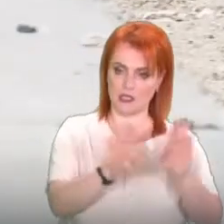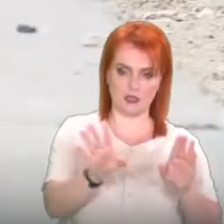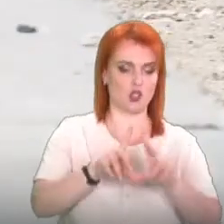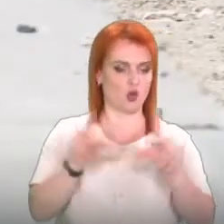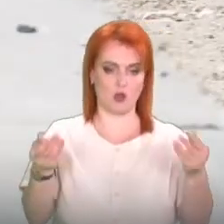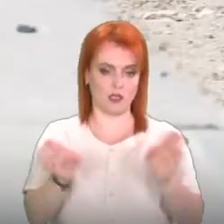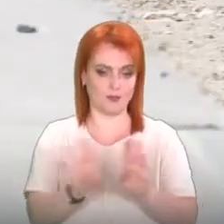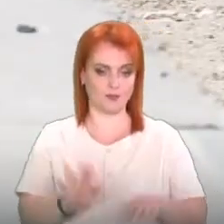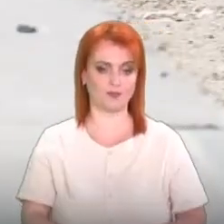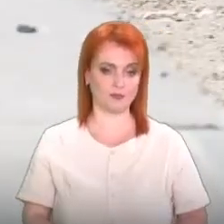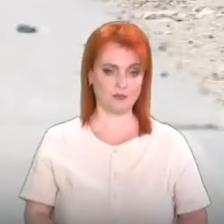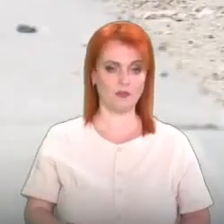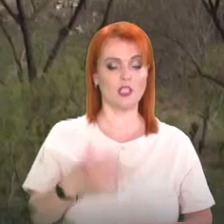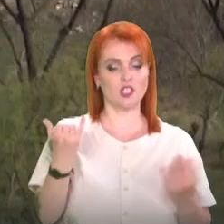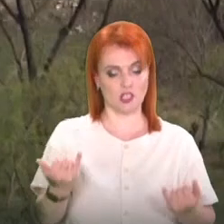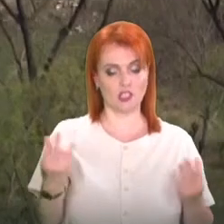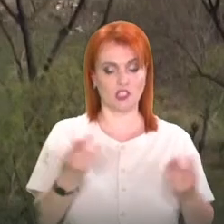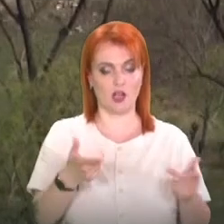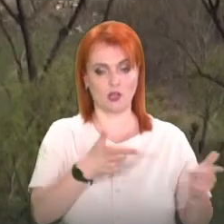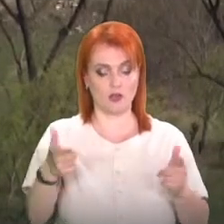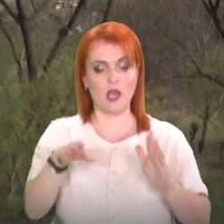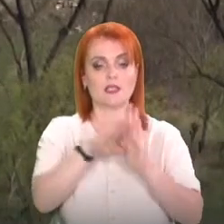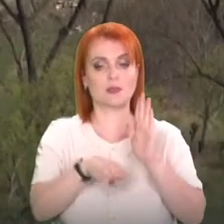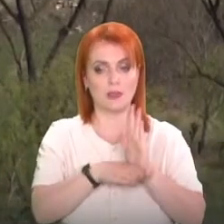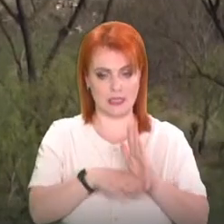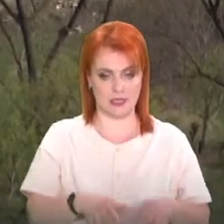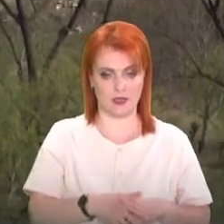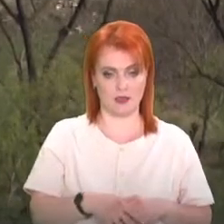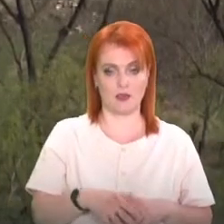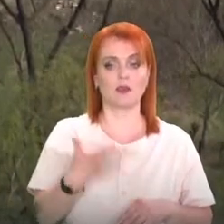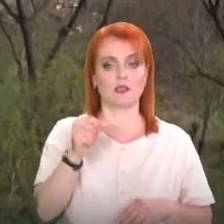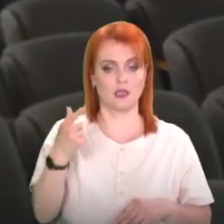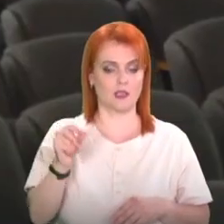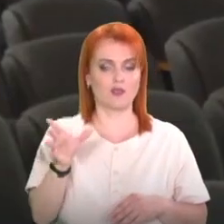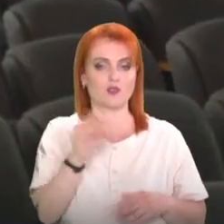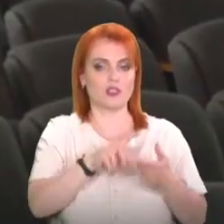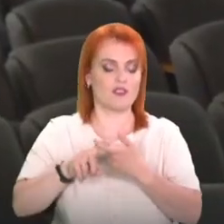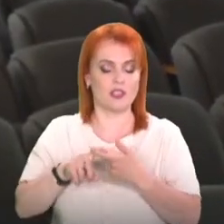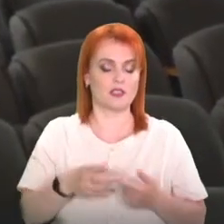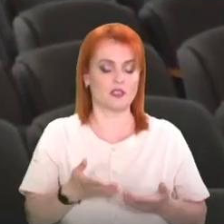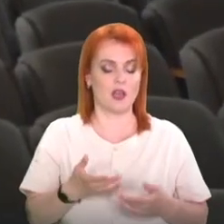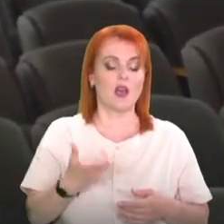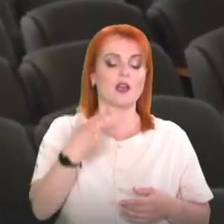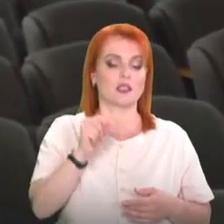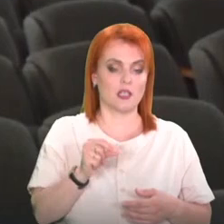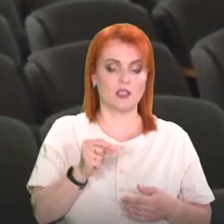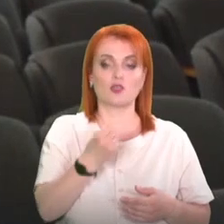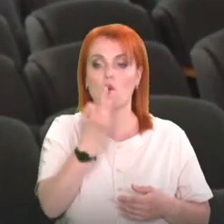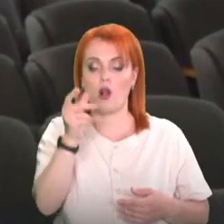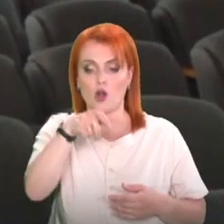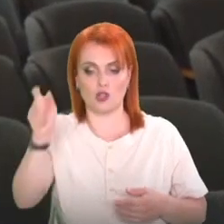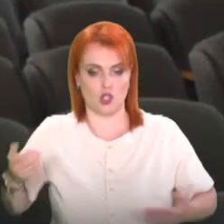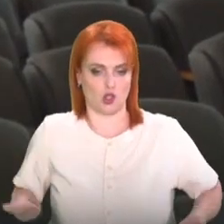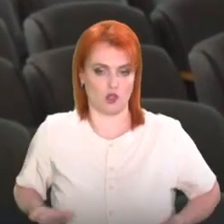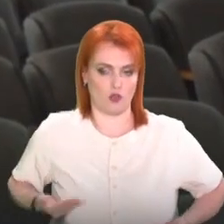primăriilor care ar urma să fie supuse lichidării. Un factor decisiv va fi numărul de locuitori. Nu e nicio frică, fiind faptul că